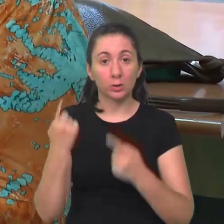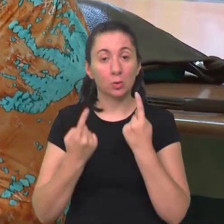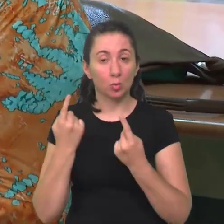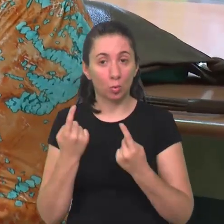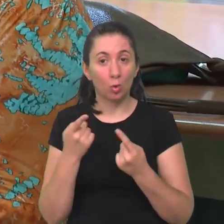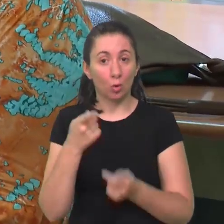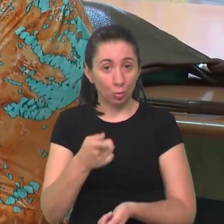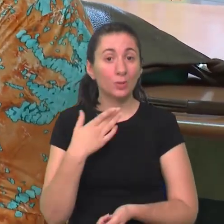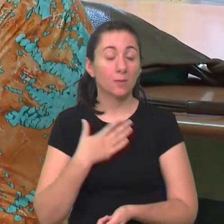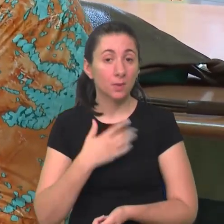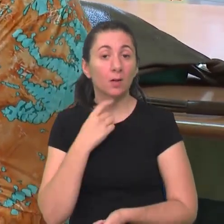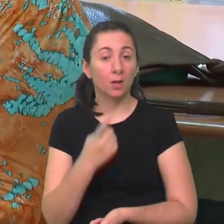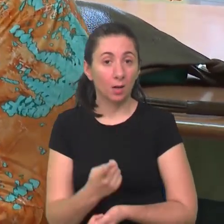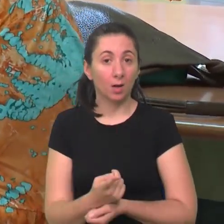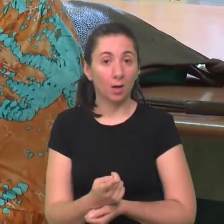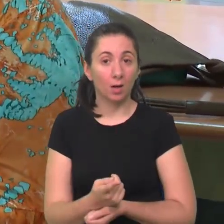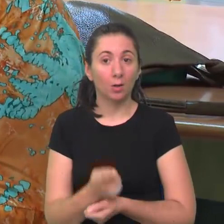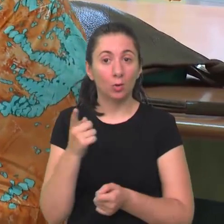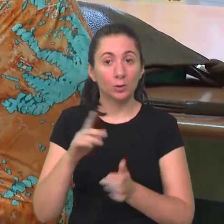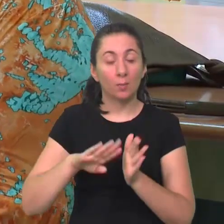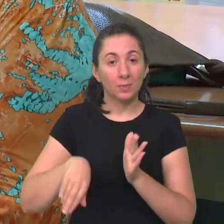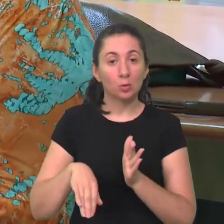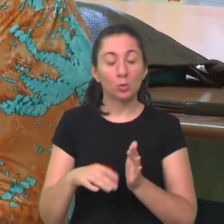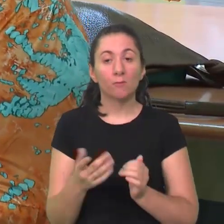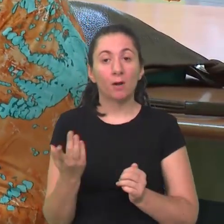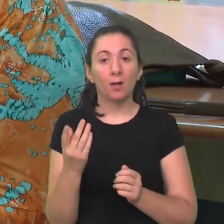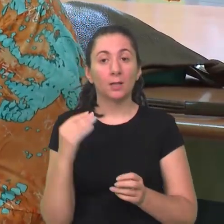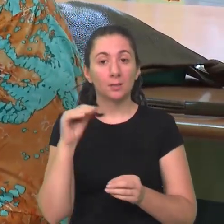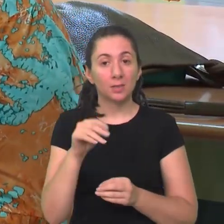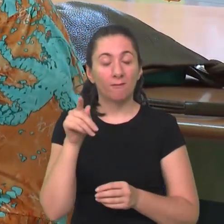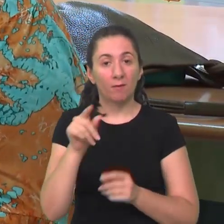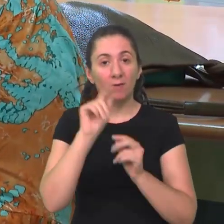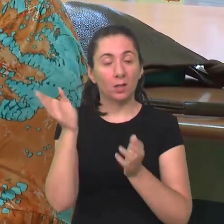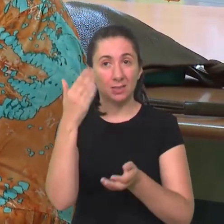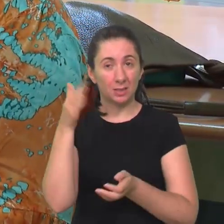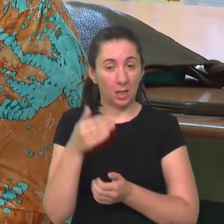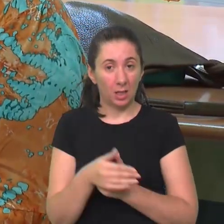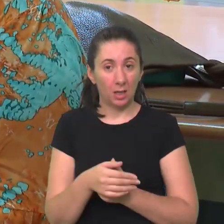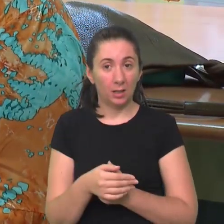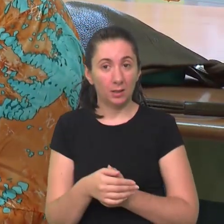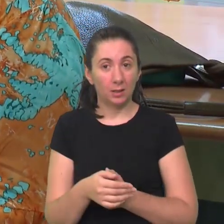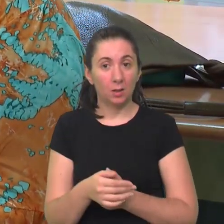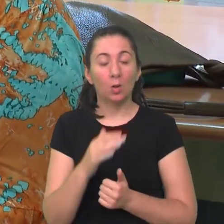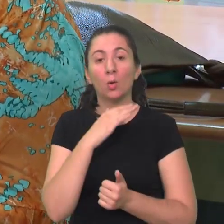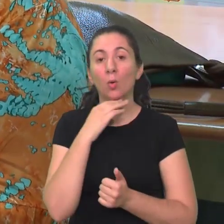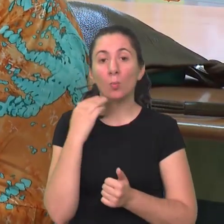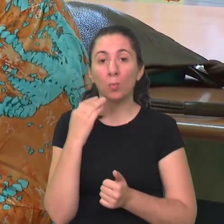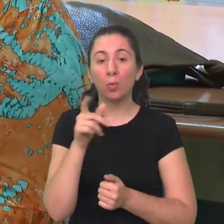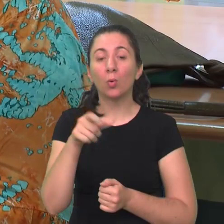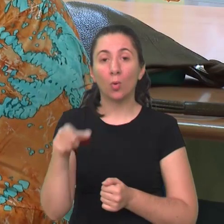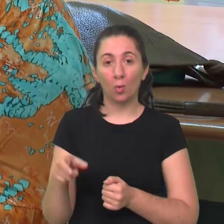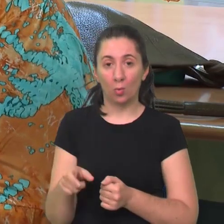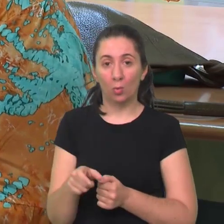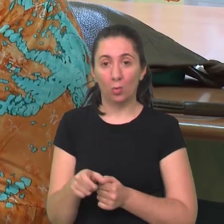Zato što sam, to sam baš htjela reći, to sam izostavila ovdje kad sam stavljala ove slajdove, da je puno